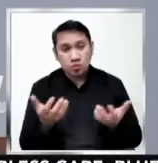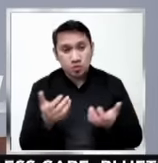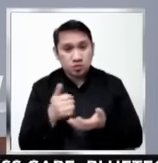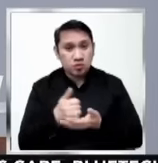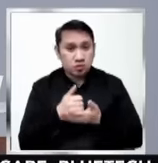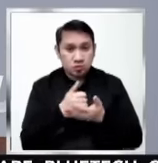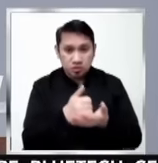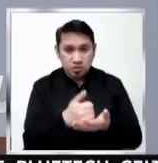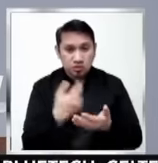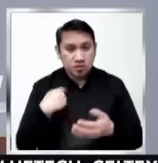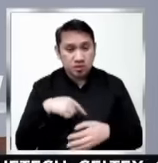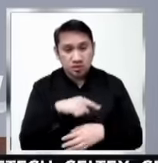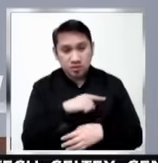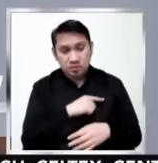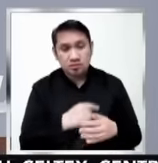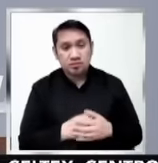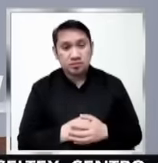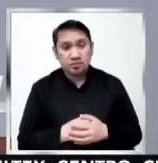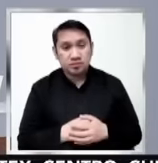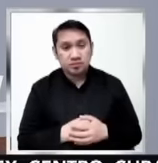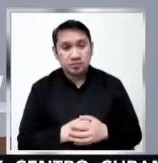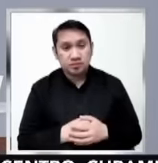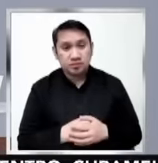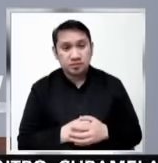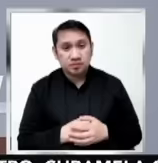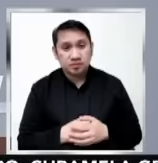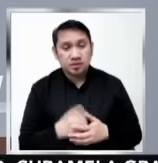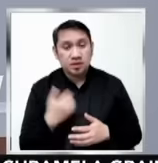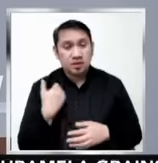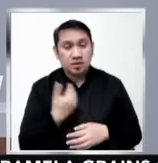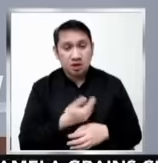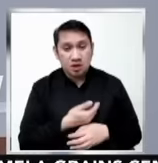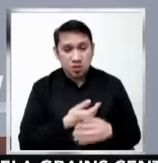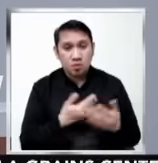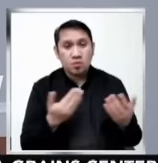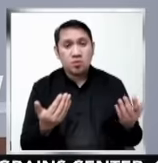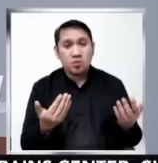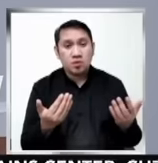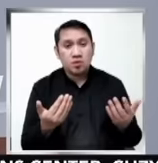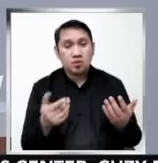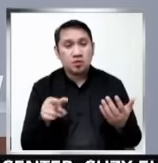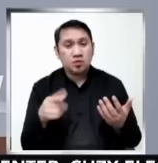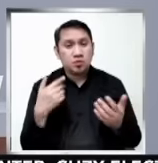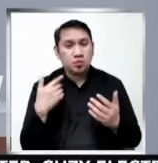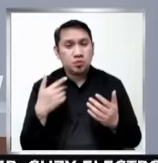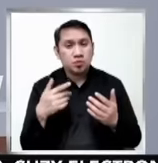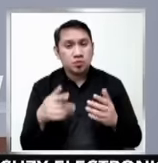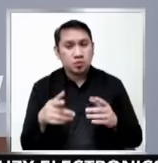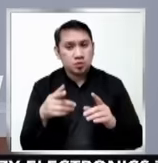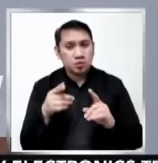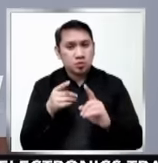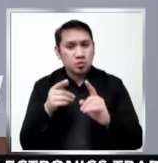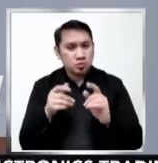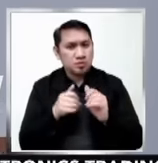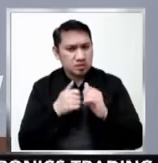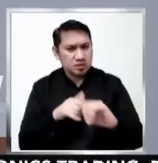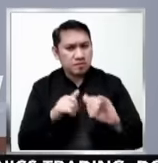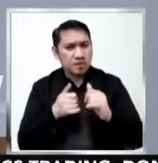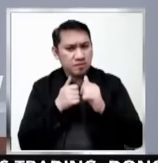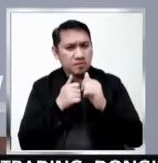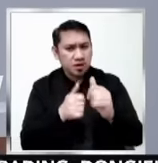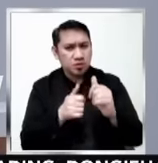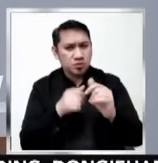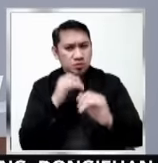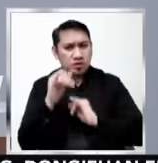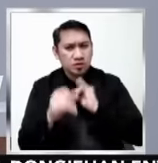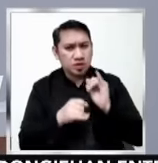sa ilalim ng prinsipyo of a rules-based international order, at hindi lang